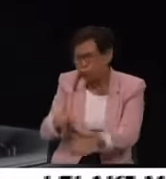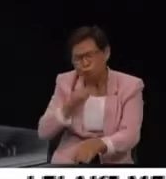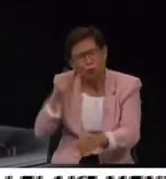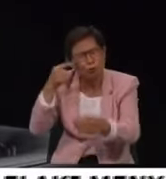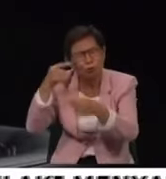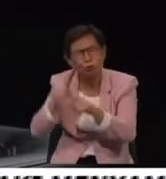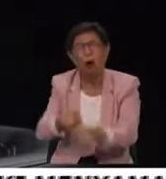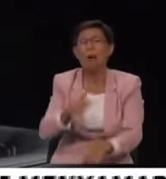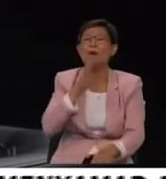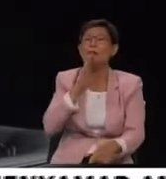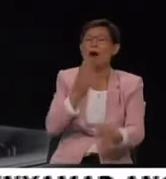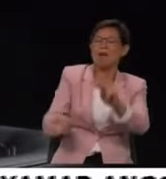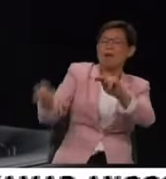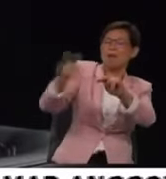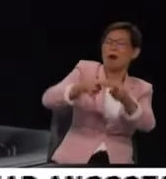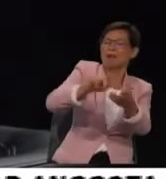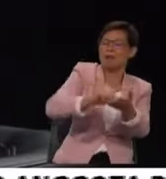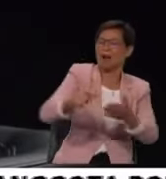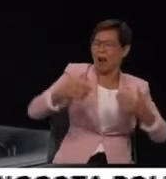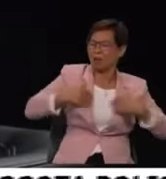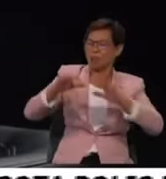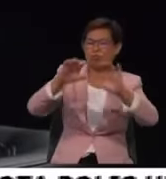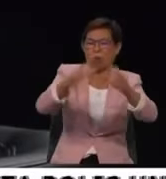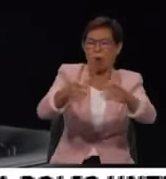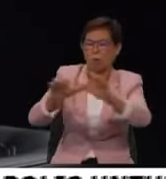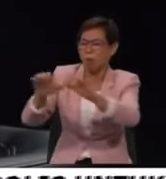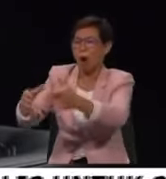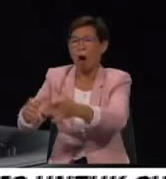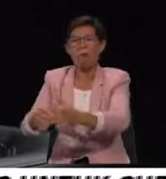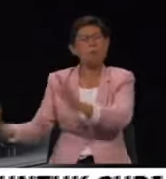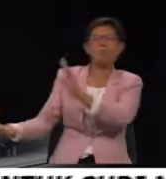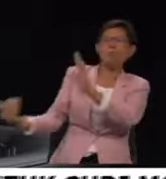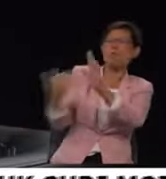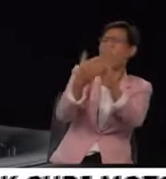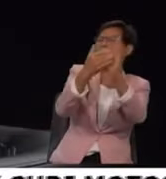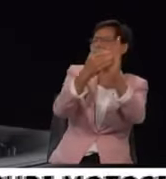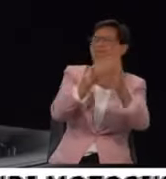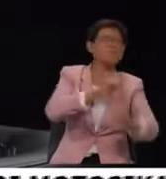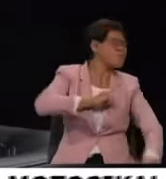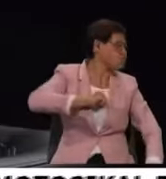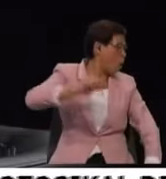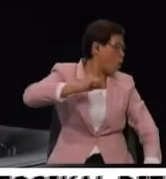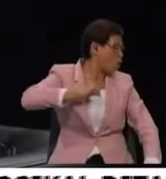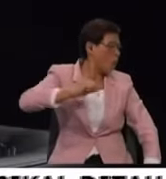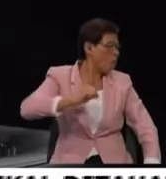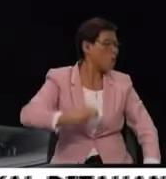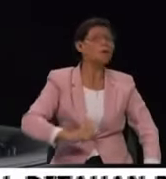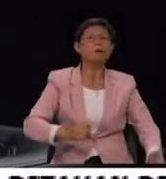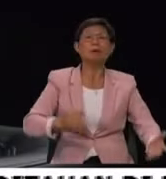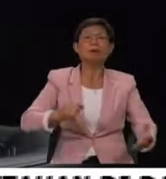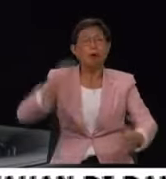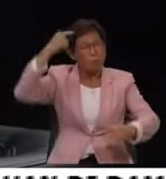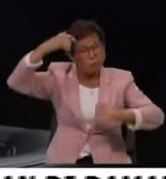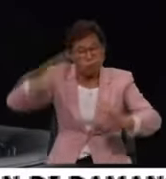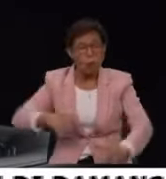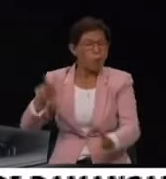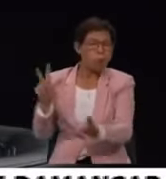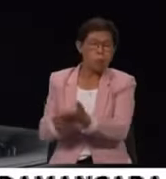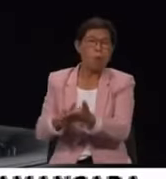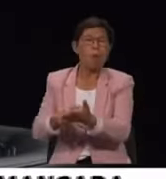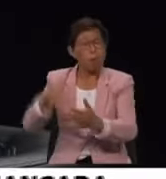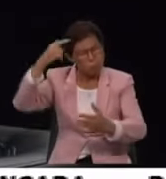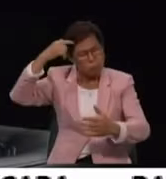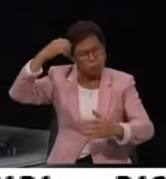sebut juga kenaikan gaji mesti ada beberapa kumpulan tertentu akan menentang. Itu adalah pendirian tetap mereka. Bukan bukan